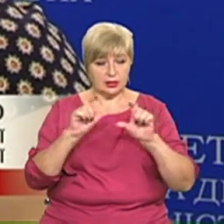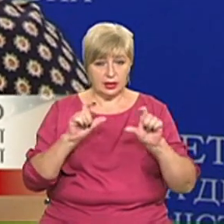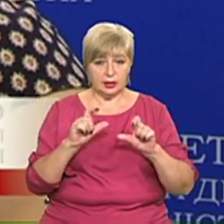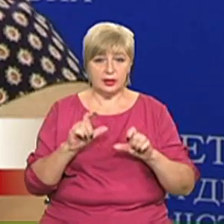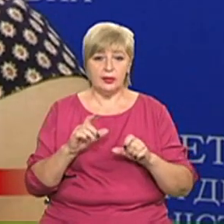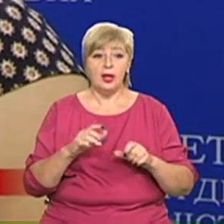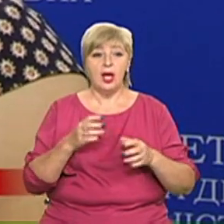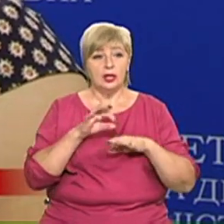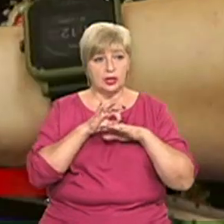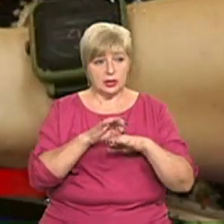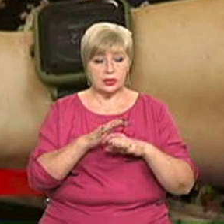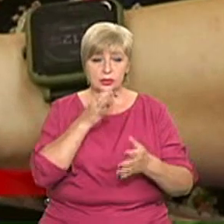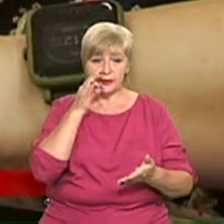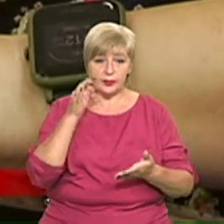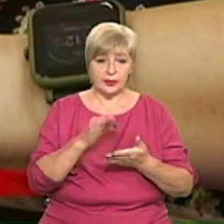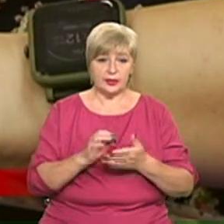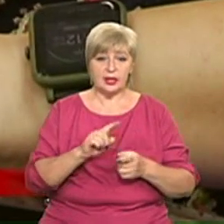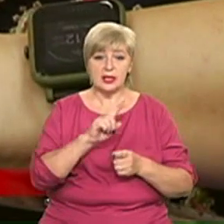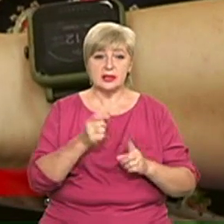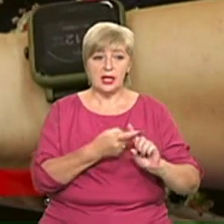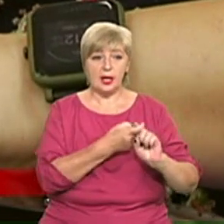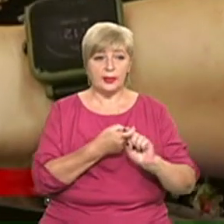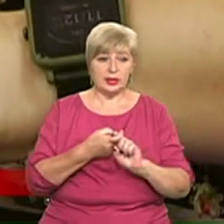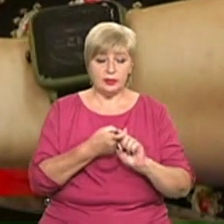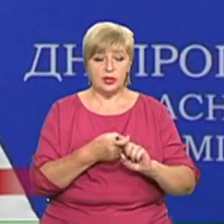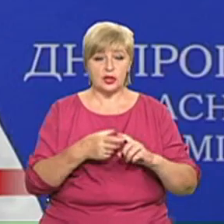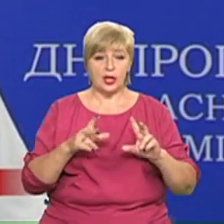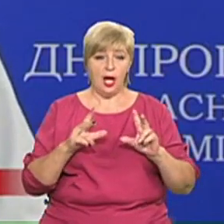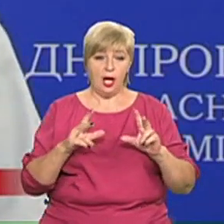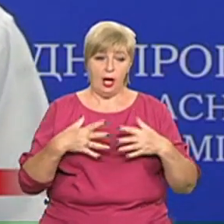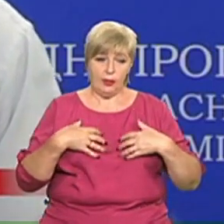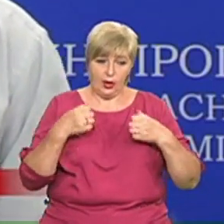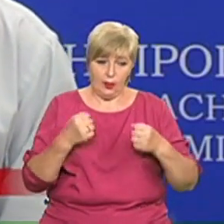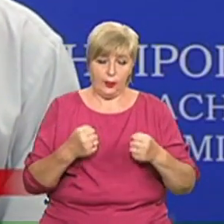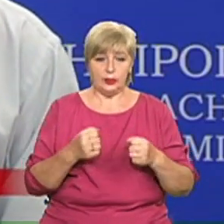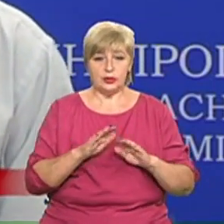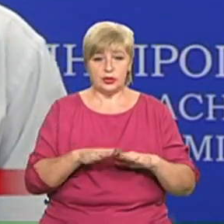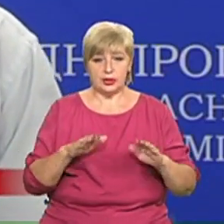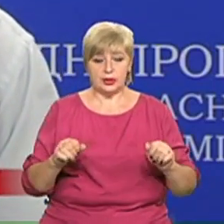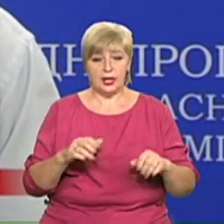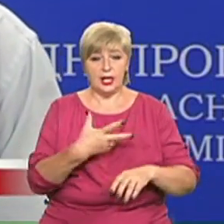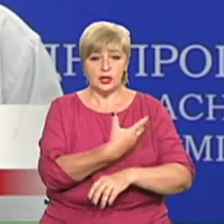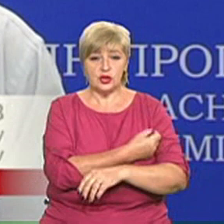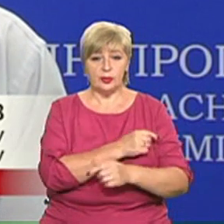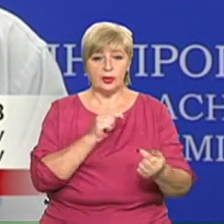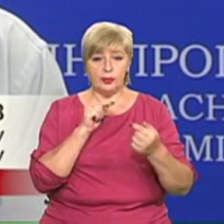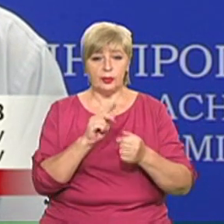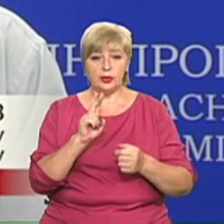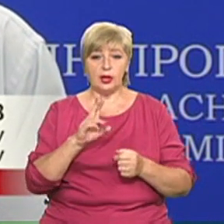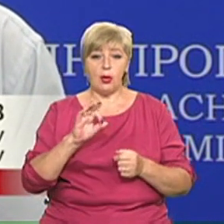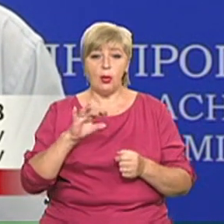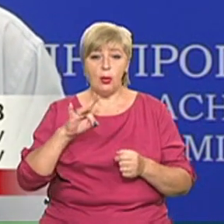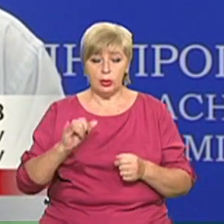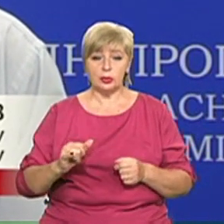теж несуть відповідальність за епідемічне благополуччя дітей. Щеплення проти кору,